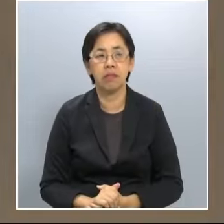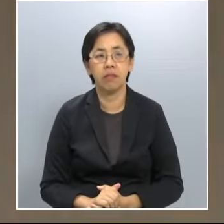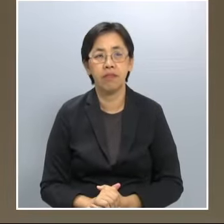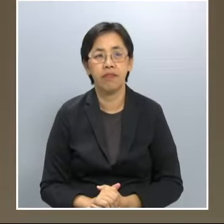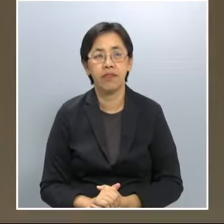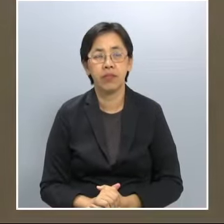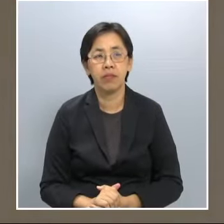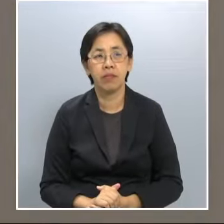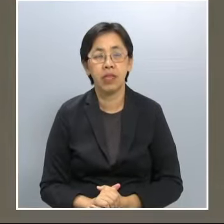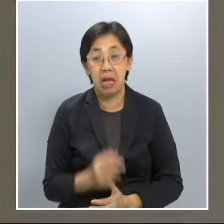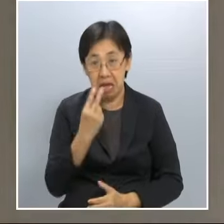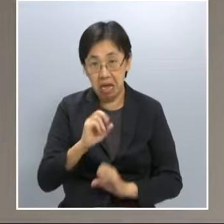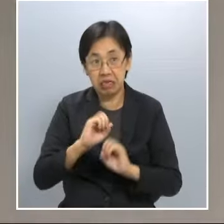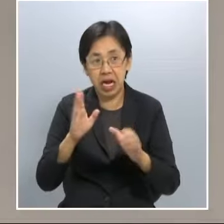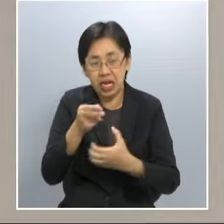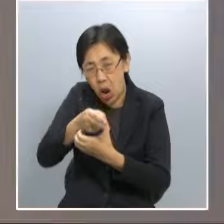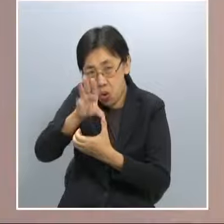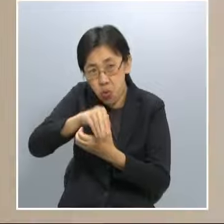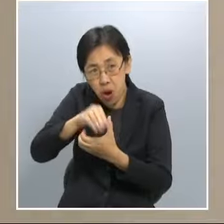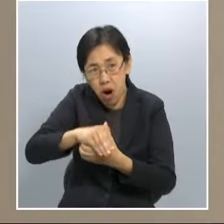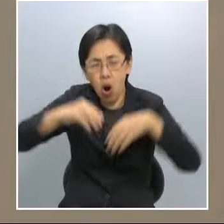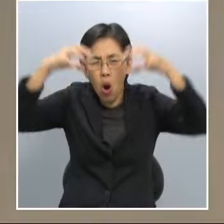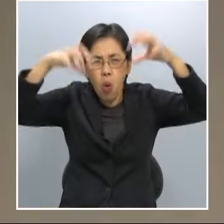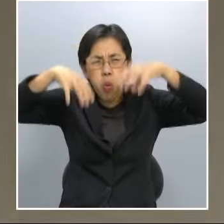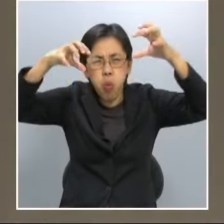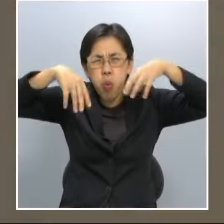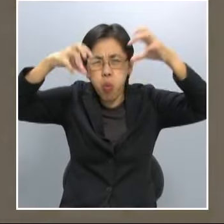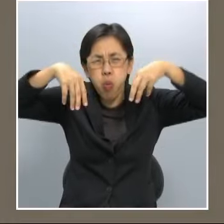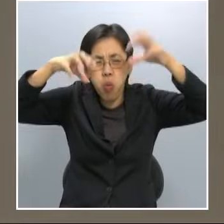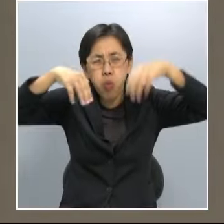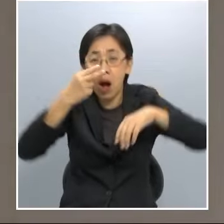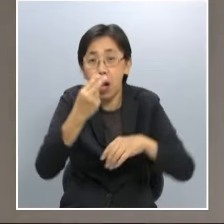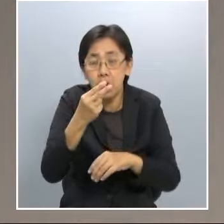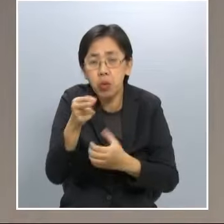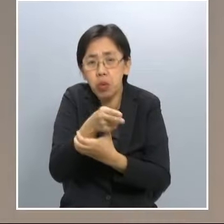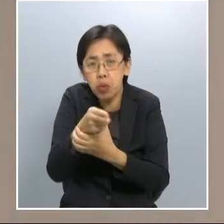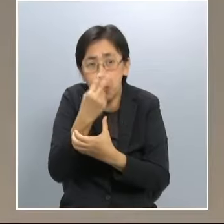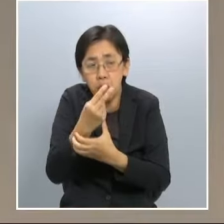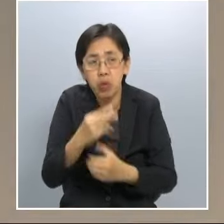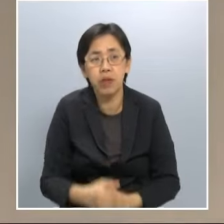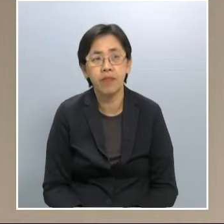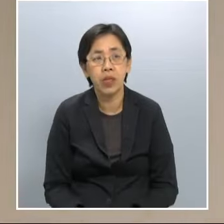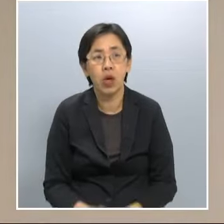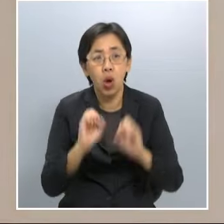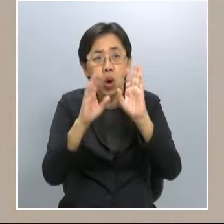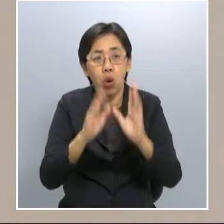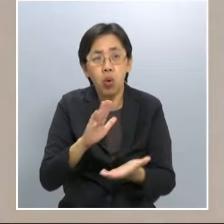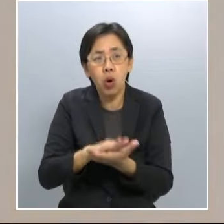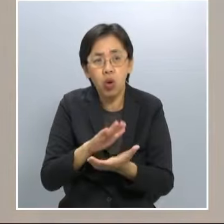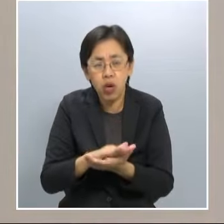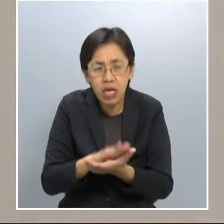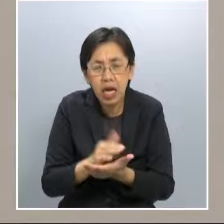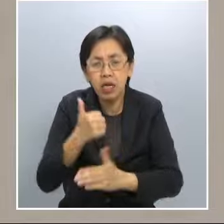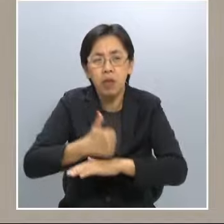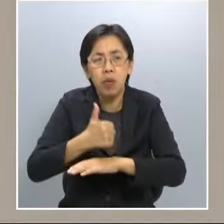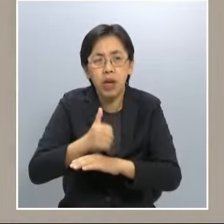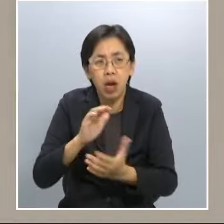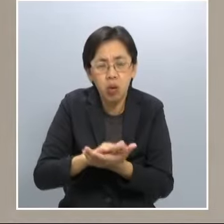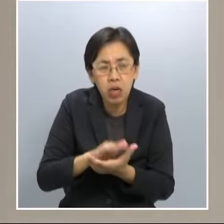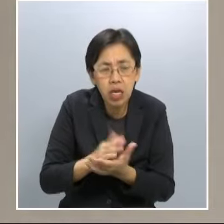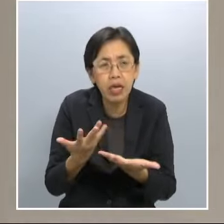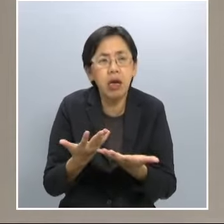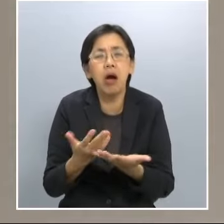ในคลิปจะเห็นชัดเจนว่าช่วงเกิดเหตุฝนตกนะครับดูคลิปฮะบรรดาครูของโรงเรียนผู้บริหารกับเพื่อนนักเรียน